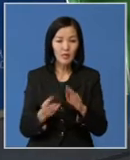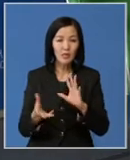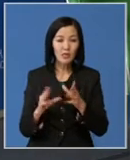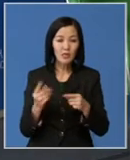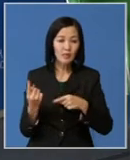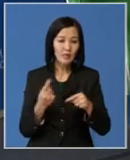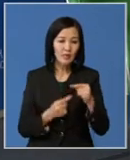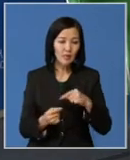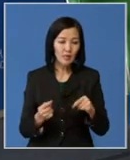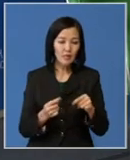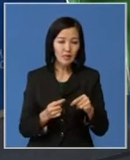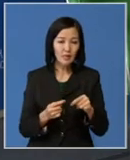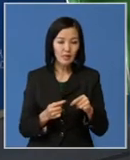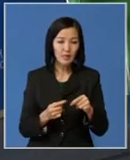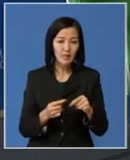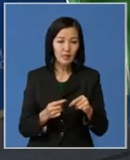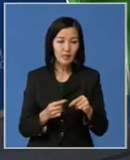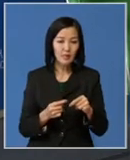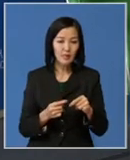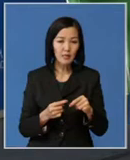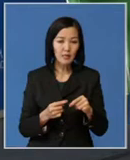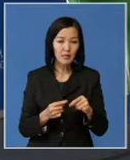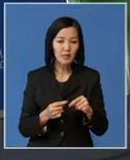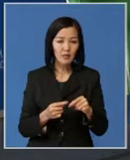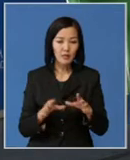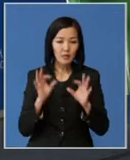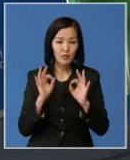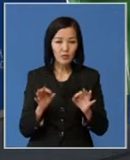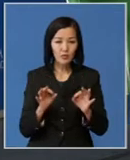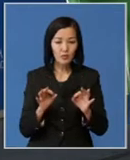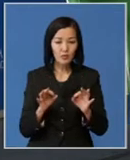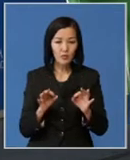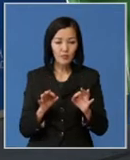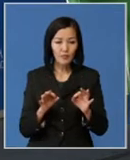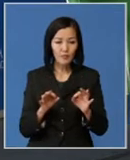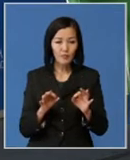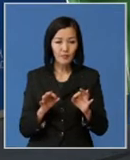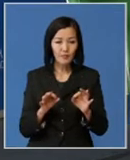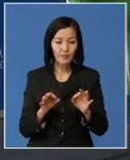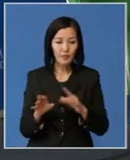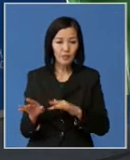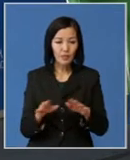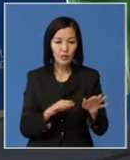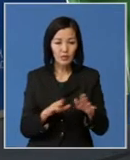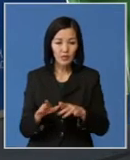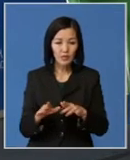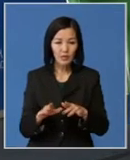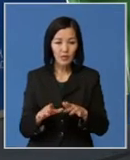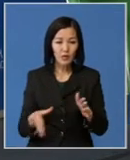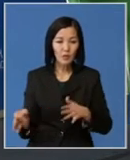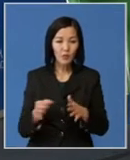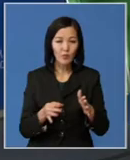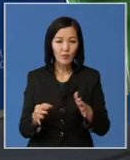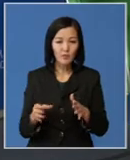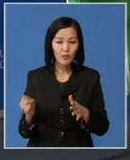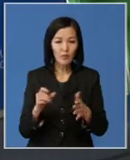кәсіпкерлер атынан жалпы қонбаға беріліп отса, осындай жалпы шараларды облысымыздың бүкіл ауданы